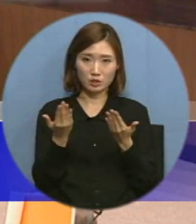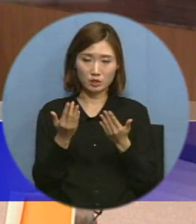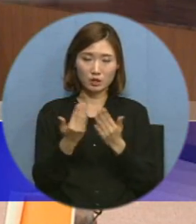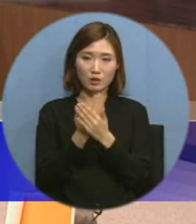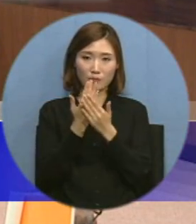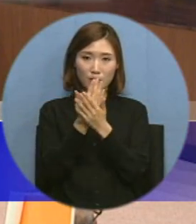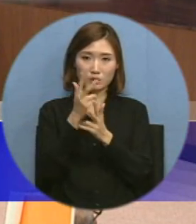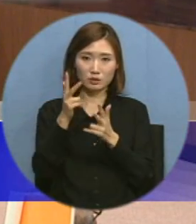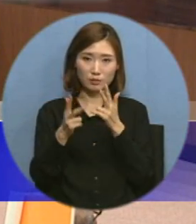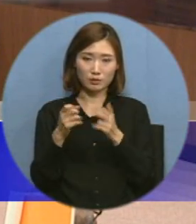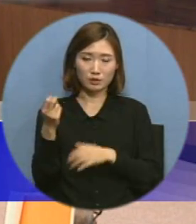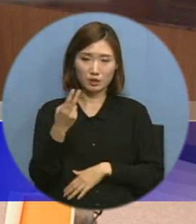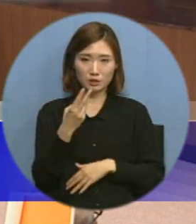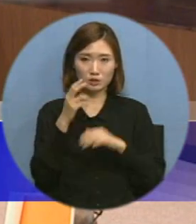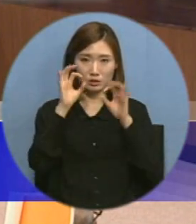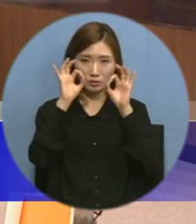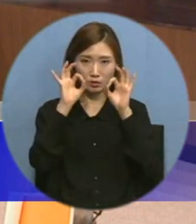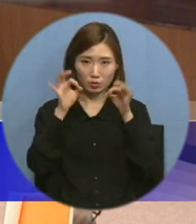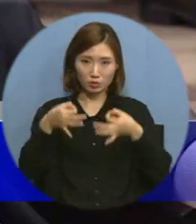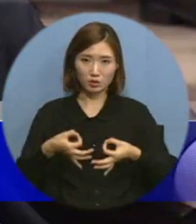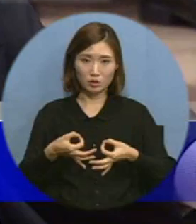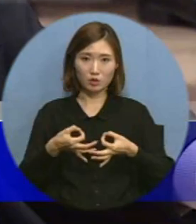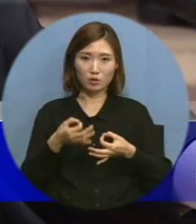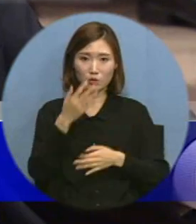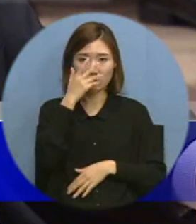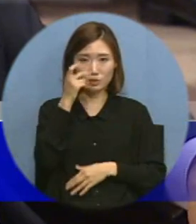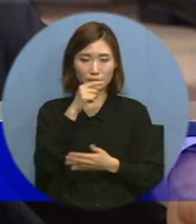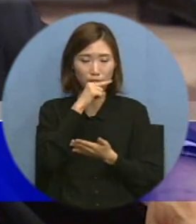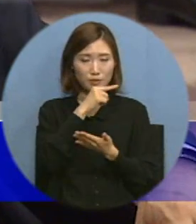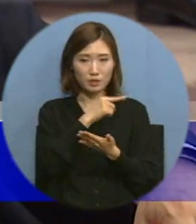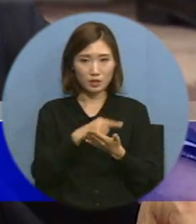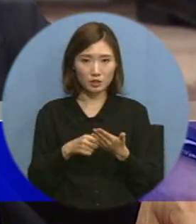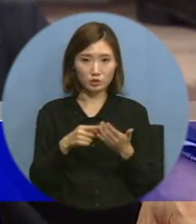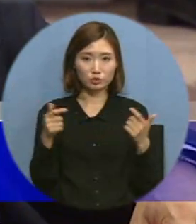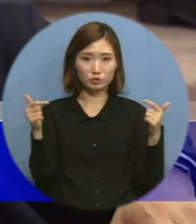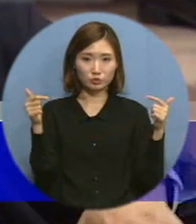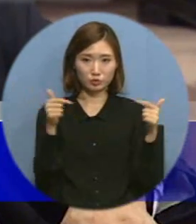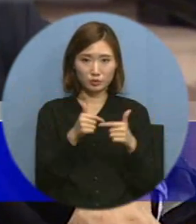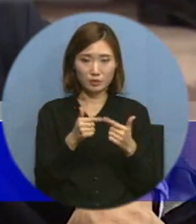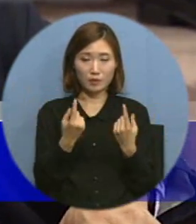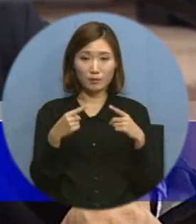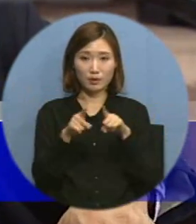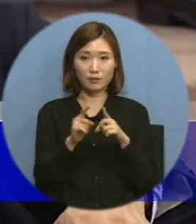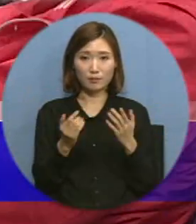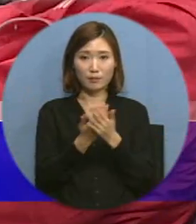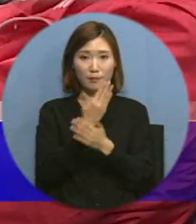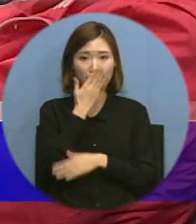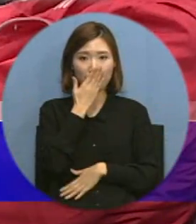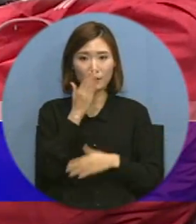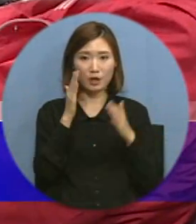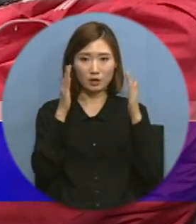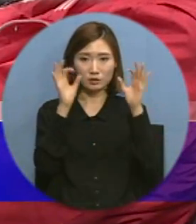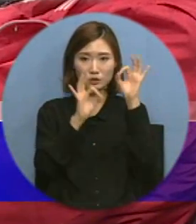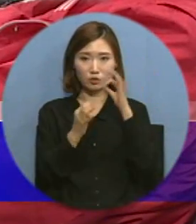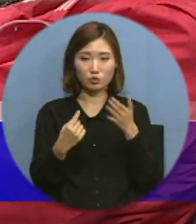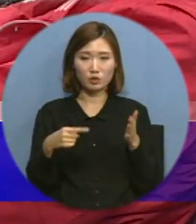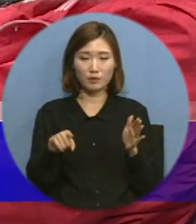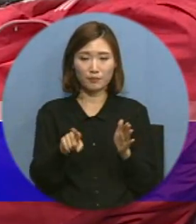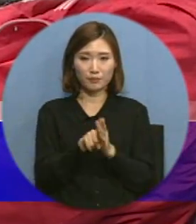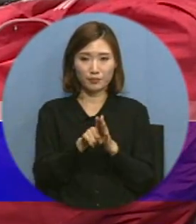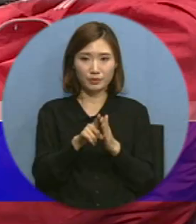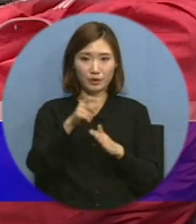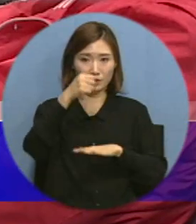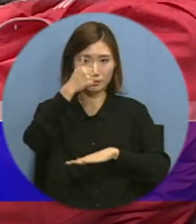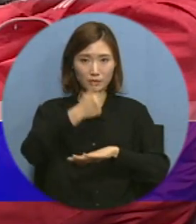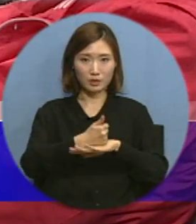사업을 재조명해 용산 주민의 피해를 최소화하면서 함께 발전할 수 있는 방향을 찾고자 합니다 그리고